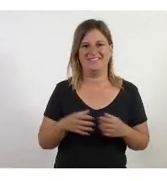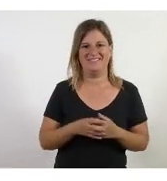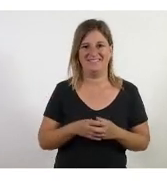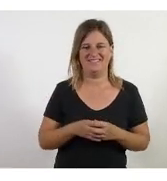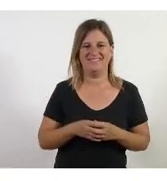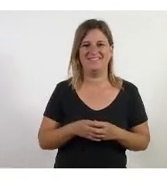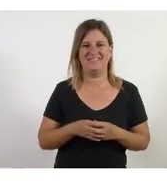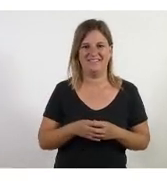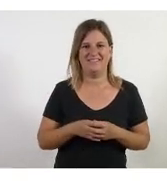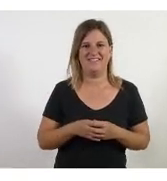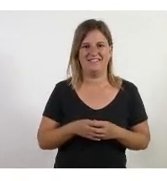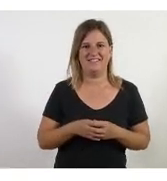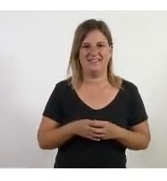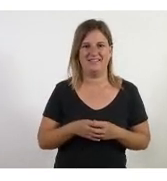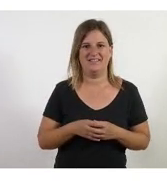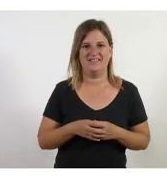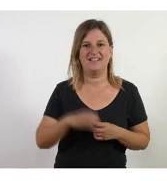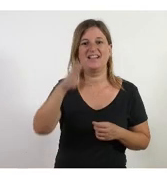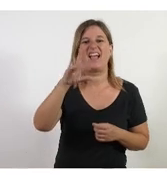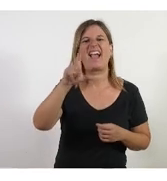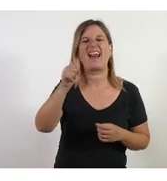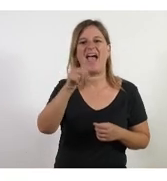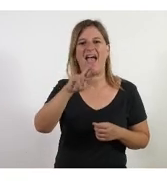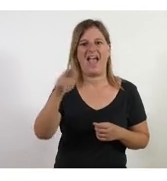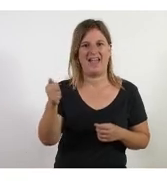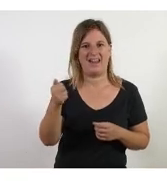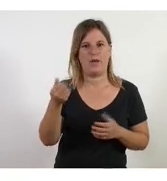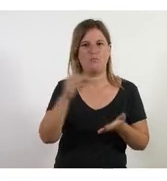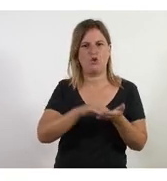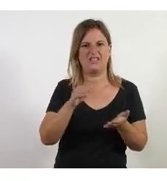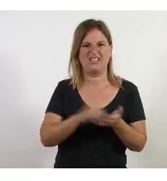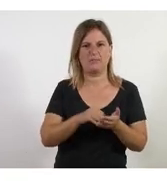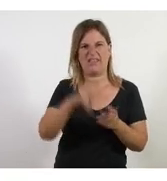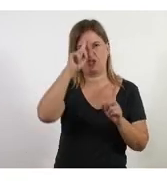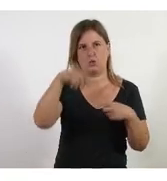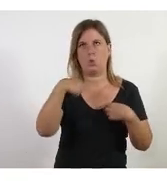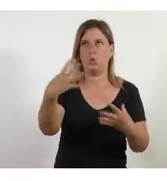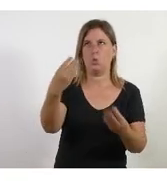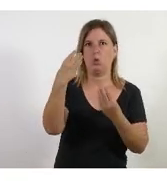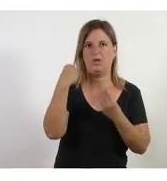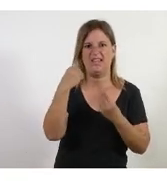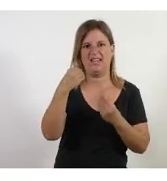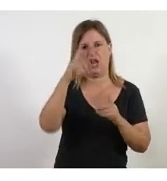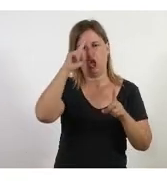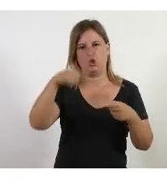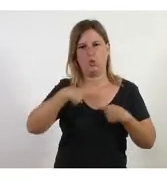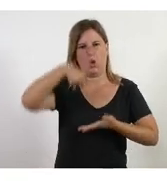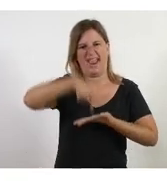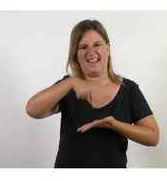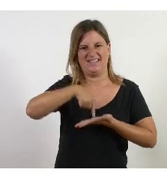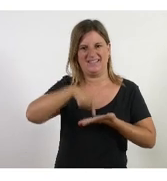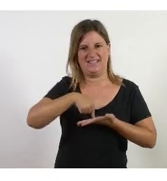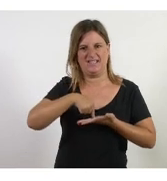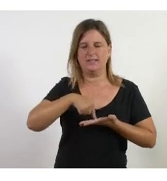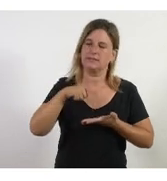nosaltres... Perquè una cosa que sabem fer molt bé, Clara, és que ens renyim, no? I ens exigim moltíssim. Si això ho hagués pogut fer